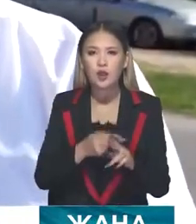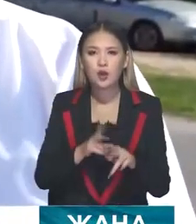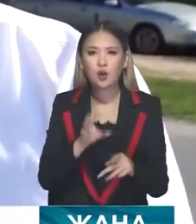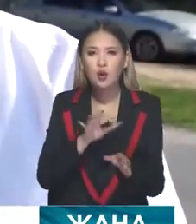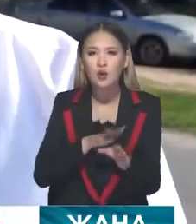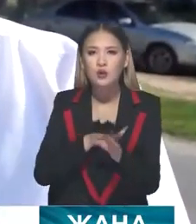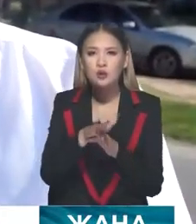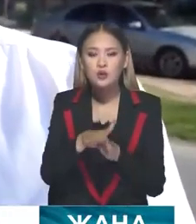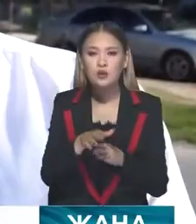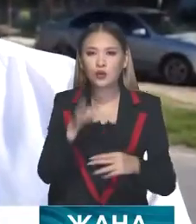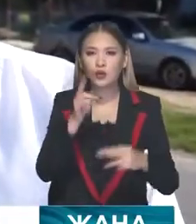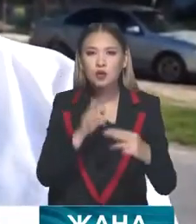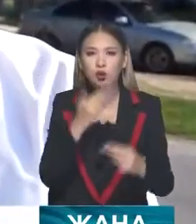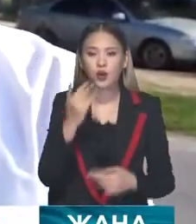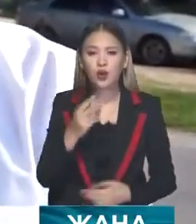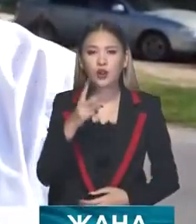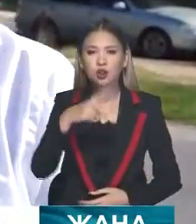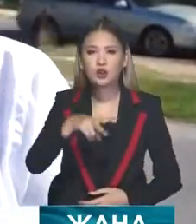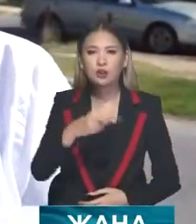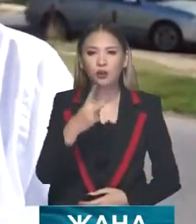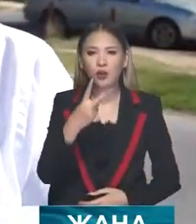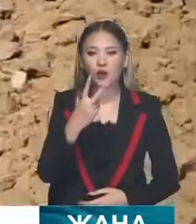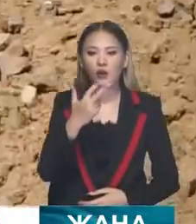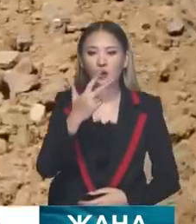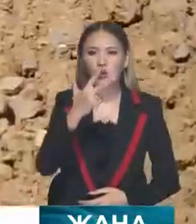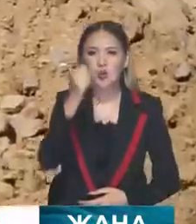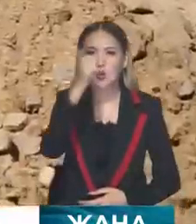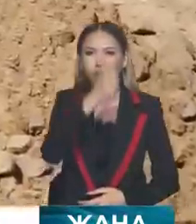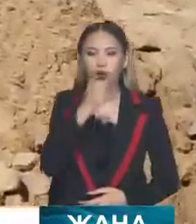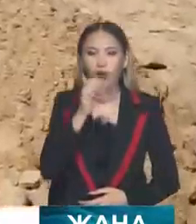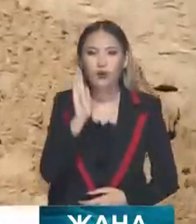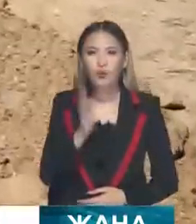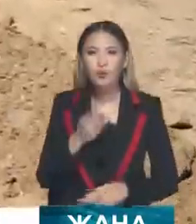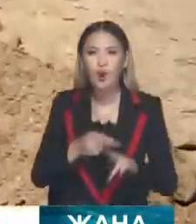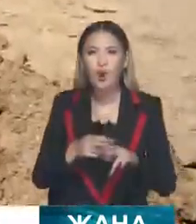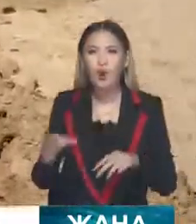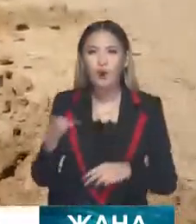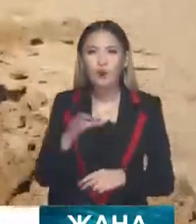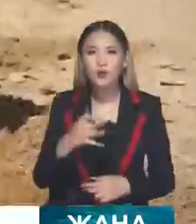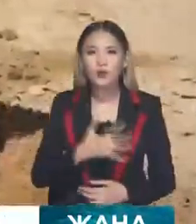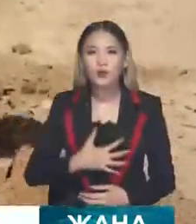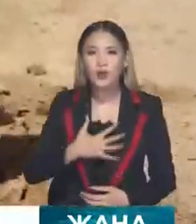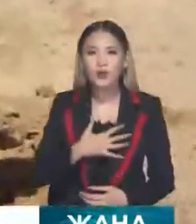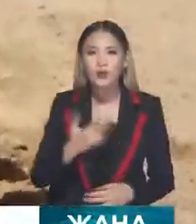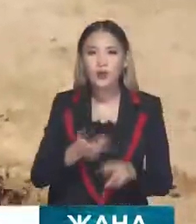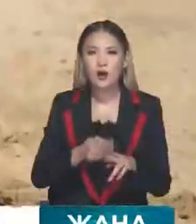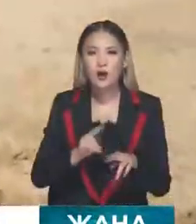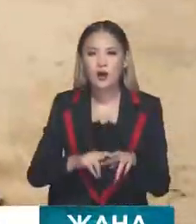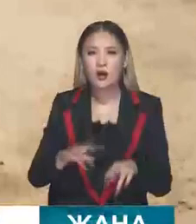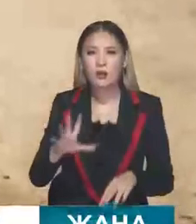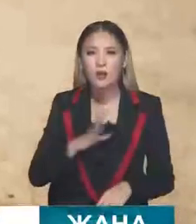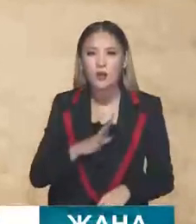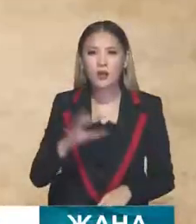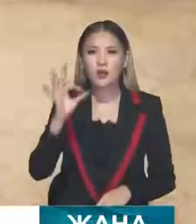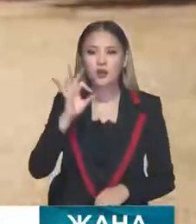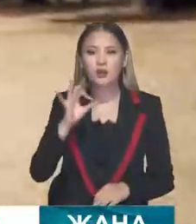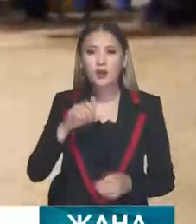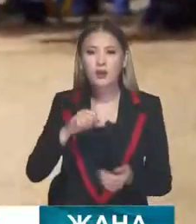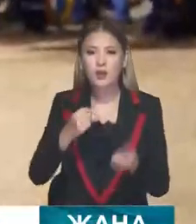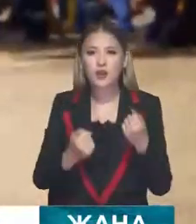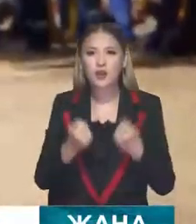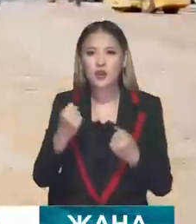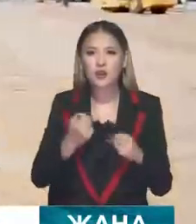ол тас жолды бітіру 2023 жылы қаралған. Бүгінде облыстық маңызы бар Индер-Қарабау миялы сағыз автомобиль